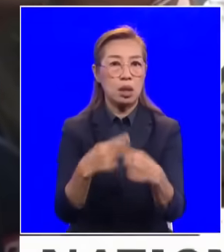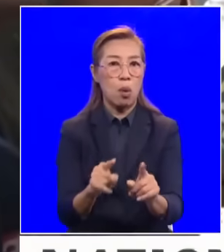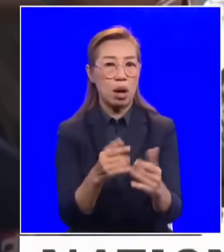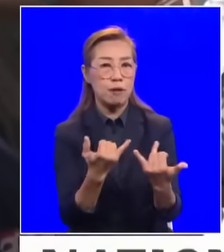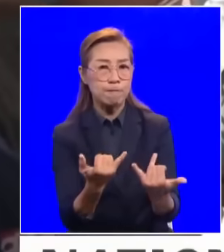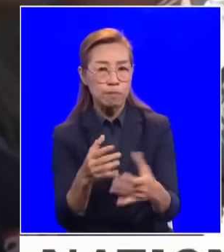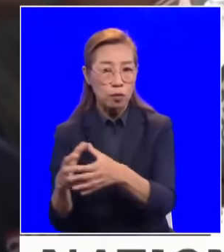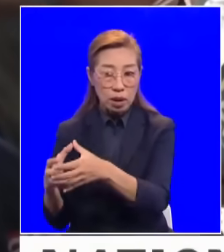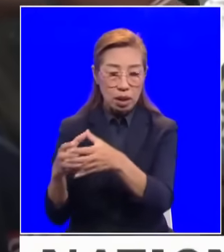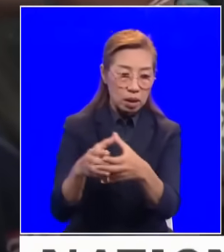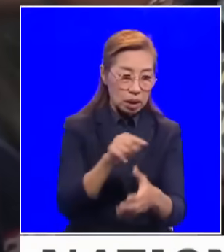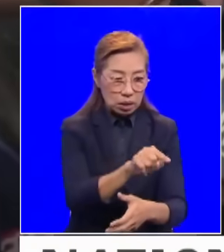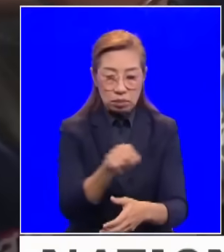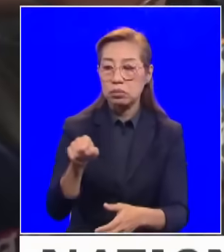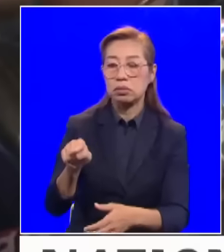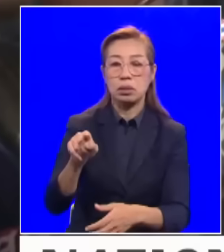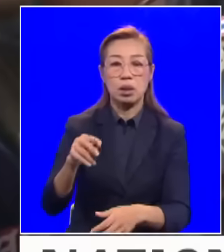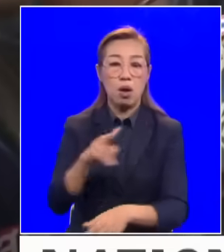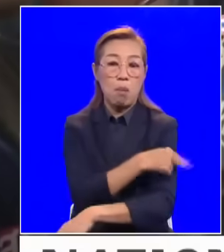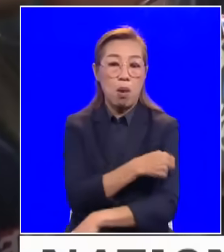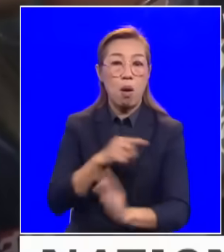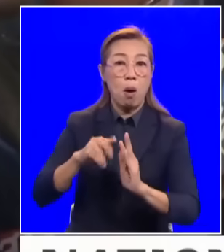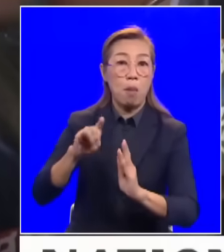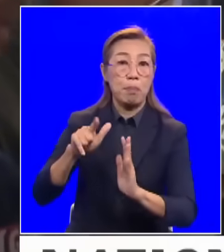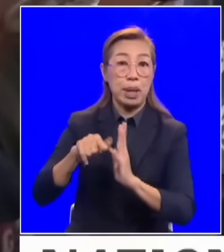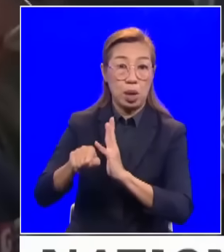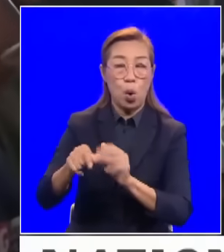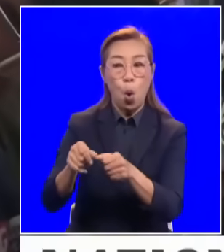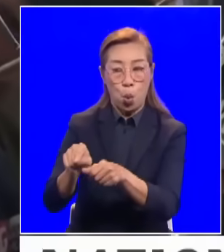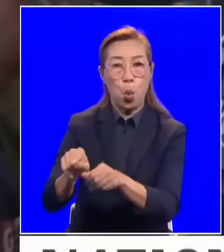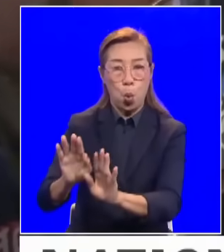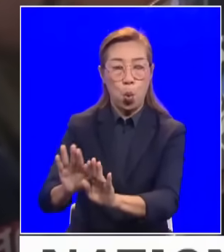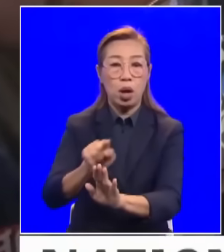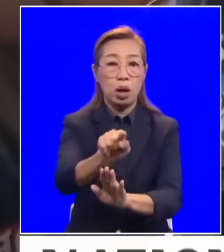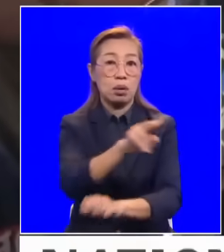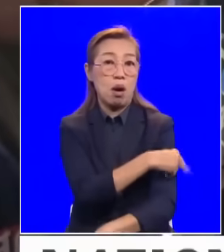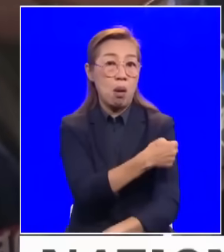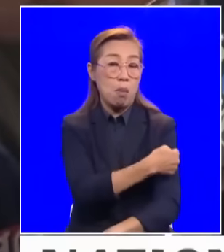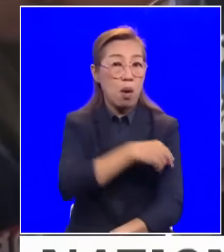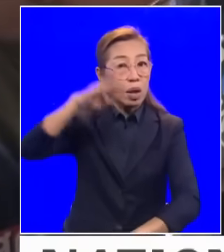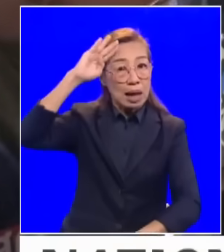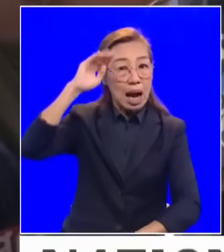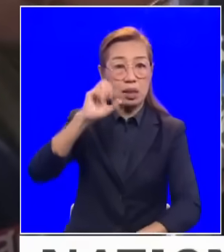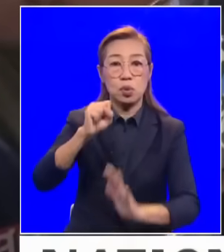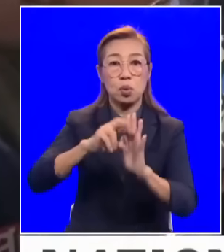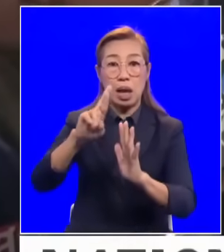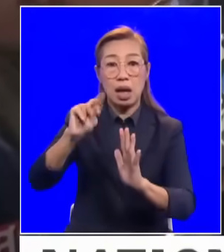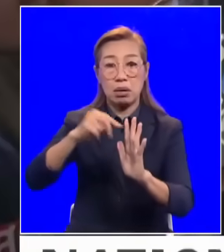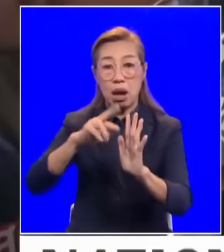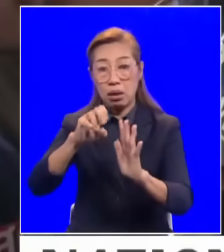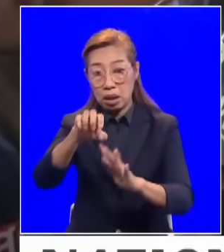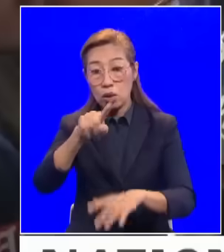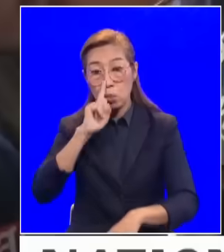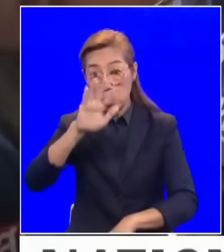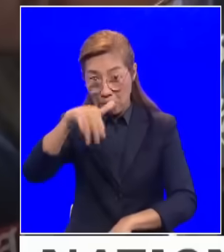ณ์เนี่ยเราจะให้หมอเบลประจำที่นี่หมอโรงพยาบาลค่ายสุรนารีถ้ามาประจำที่นี่ได้มาส่วนหมอที่มหาราชเนี่